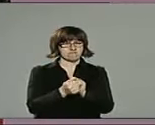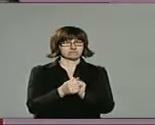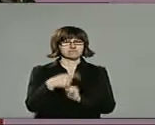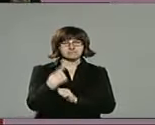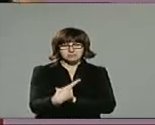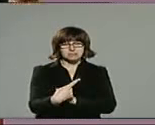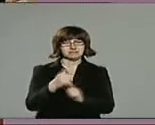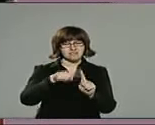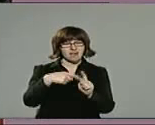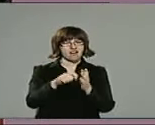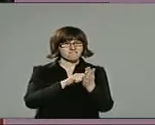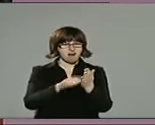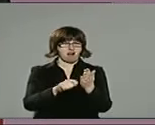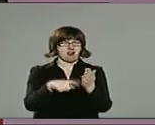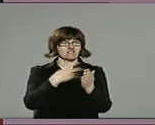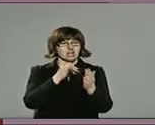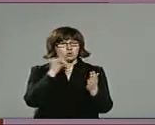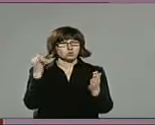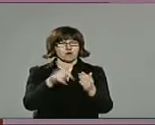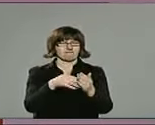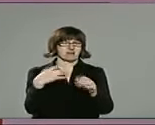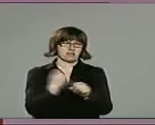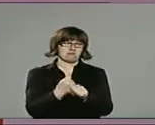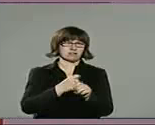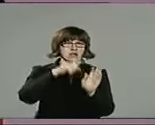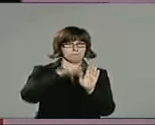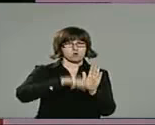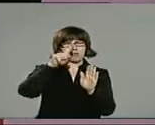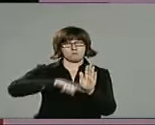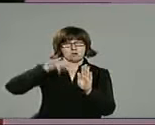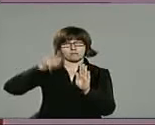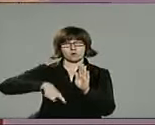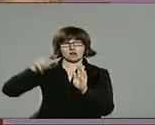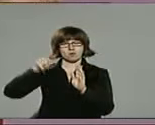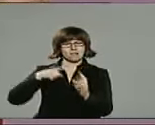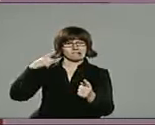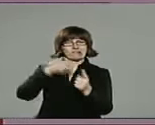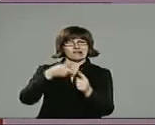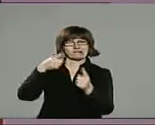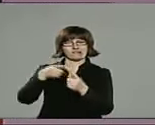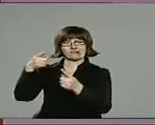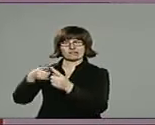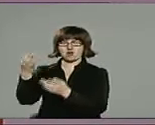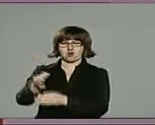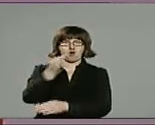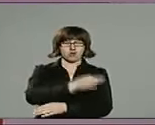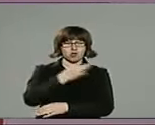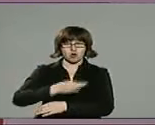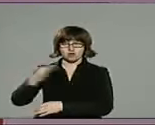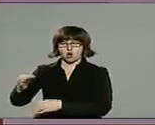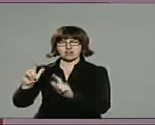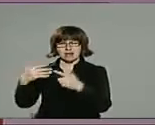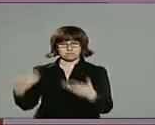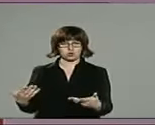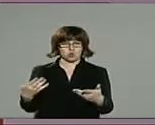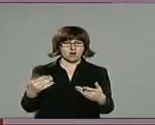hat eben nach der Wahl diese Tour fortgesetzt. Monat für Monat macht sie direkte Erfahrungen vor Ort, wo das Leben ist und